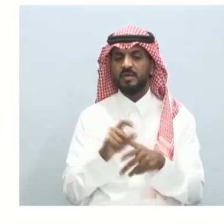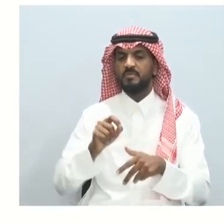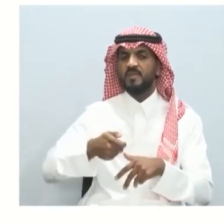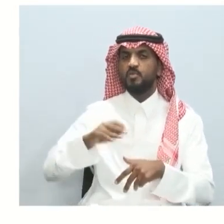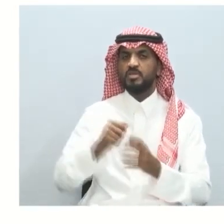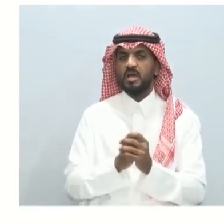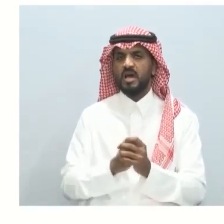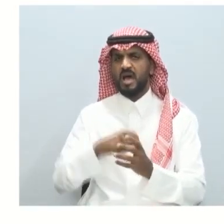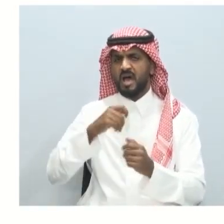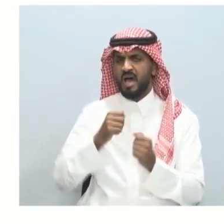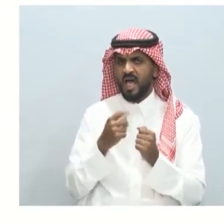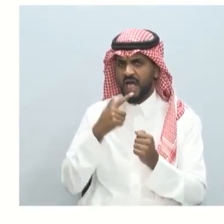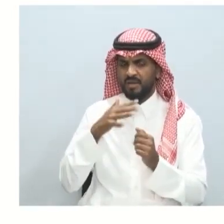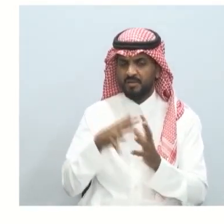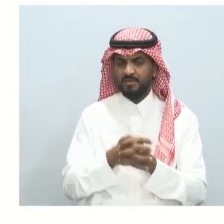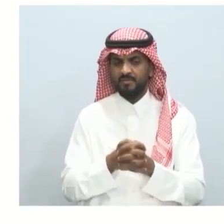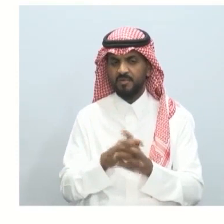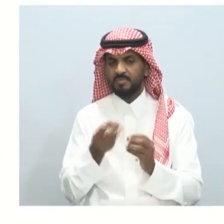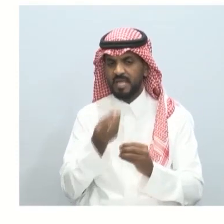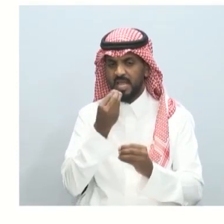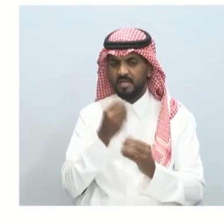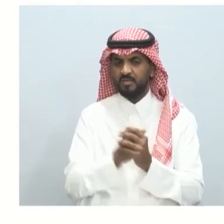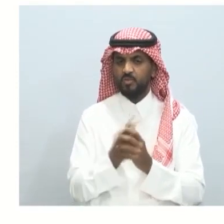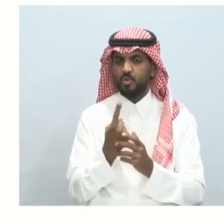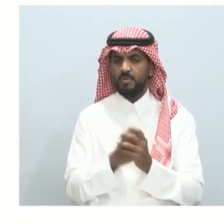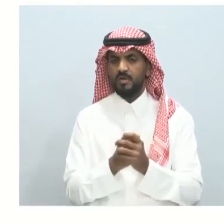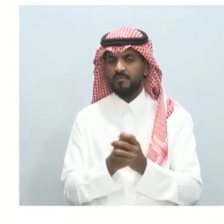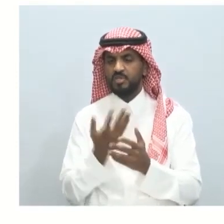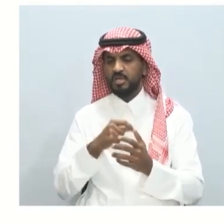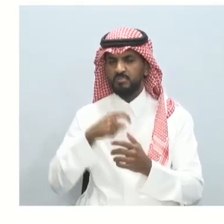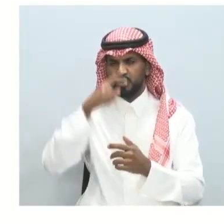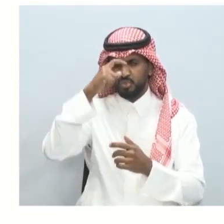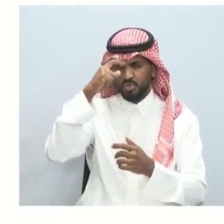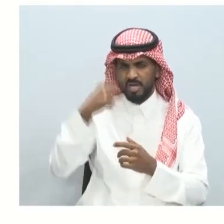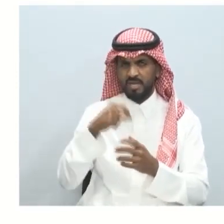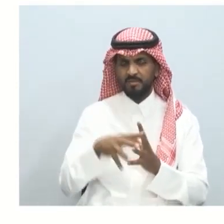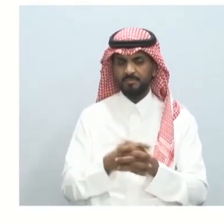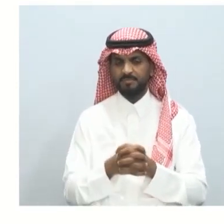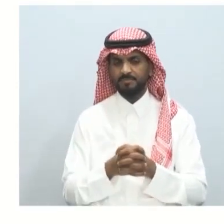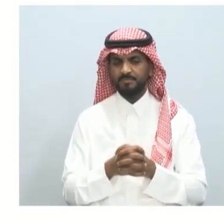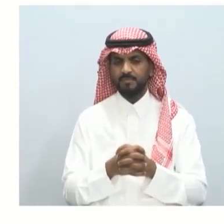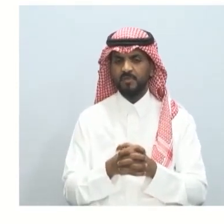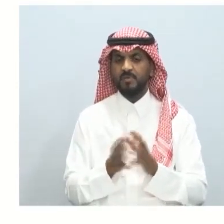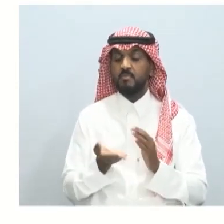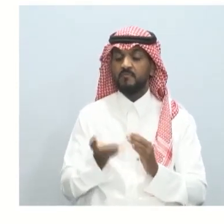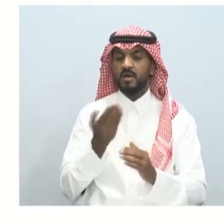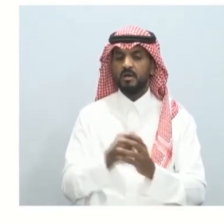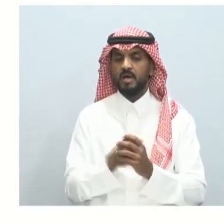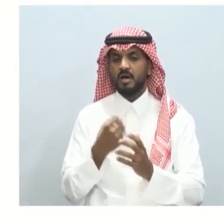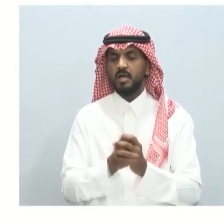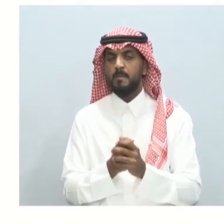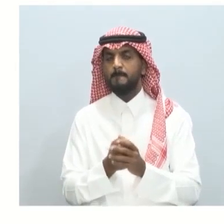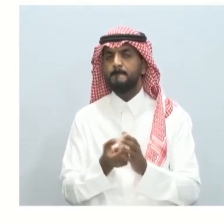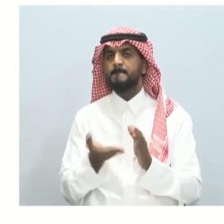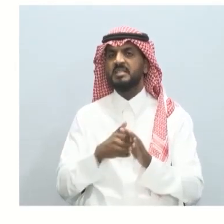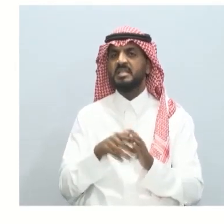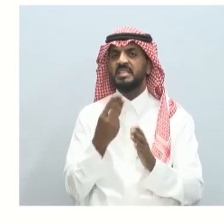ج حاره فابتلع سي فويه منها لقمه فغشي عليه من شده حرها فلما افاق قال مات لي